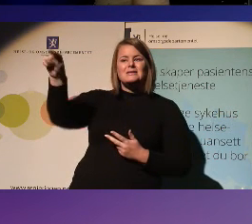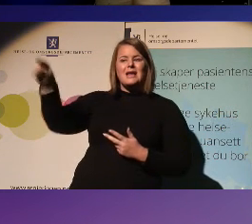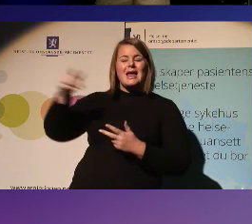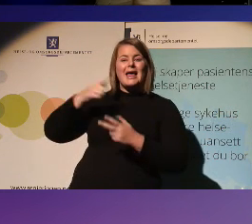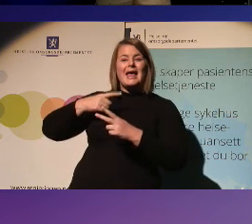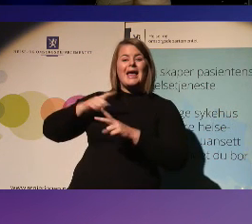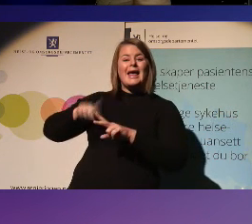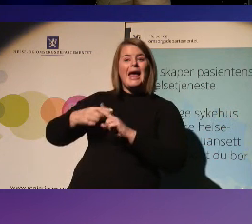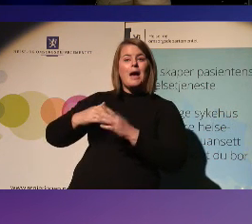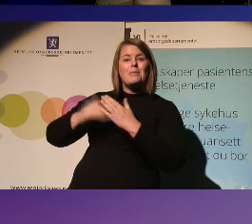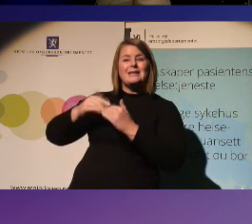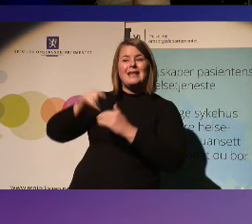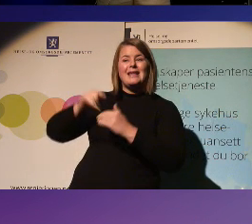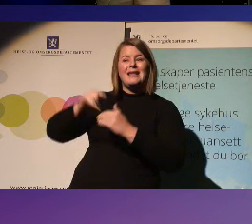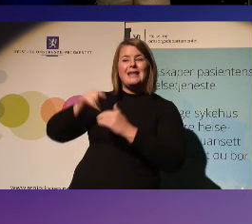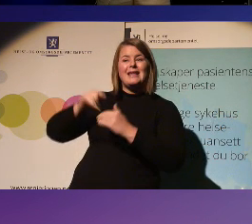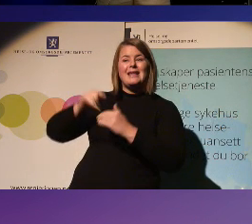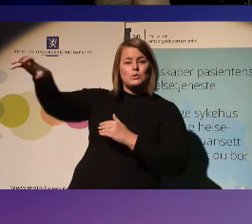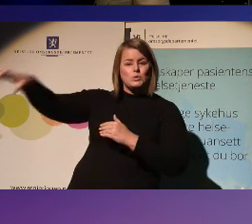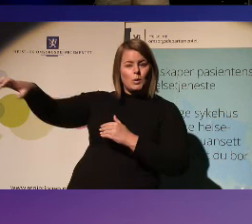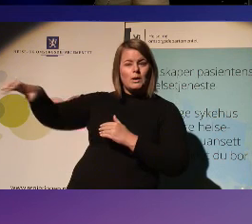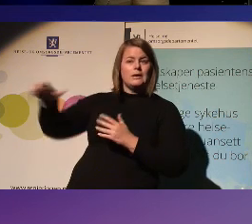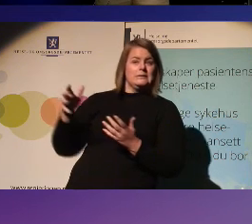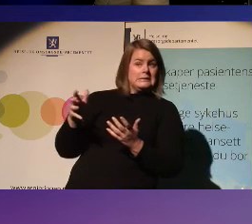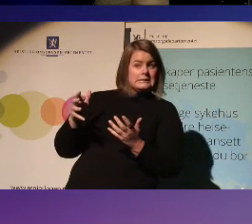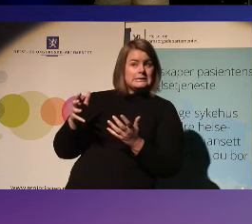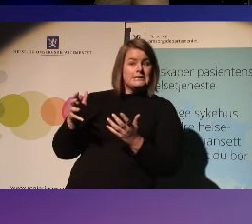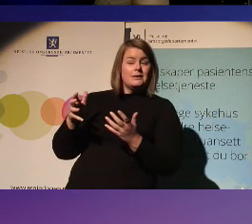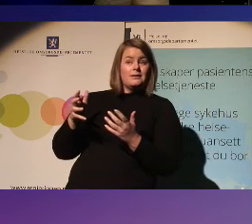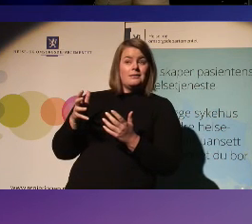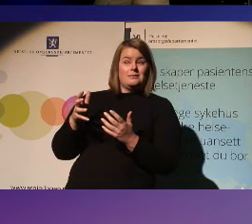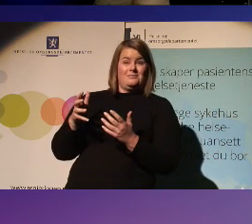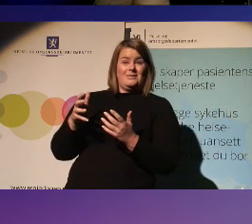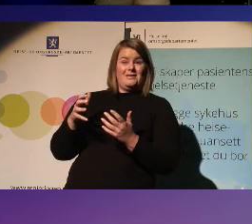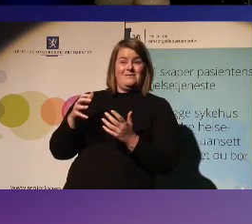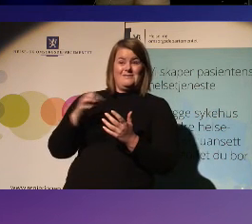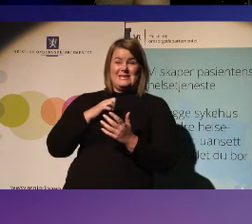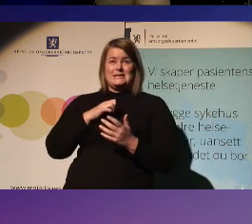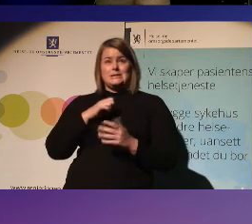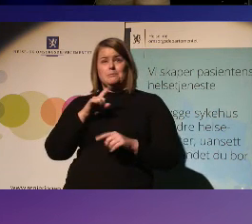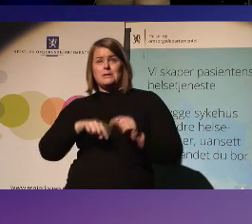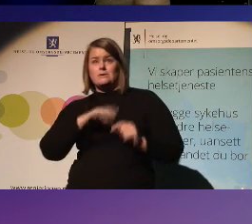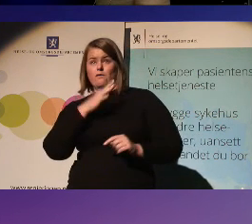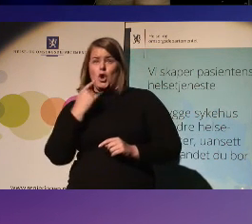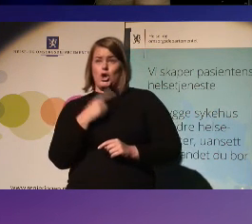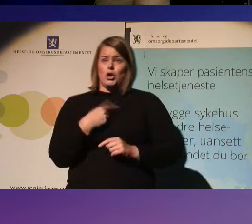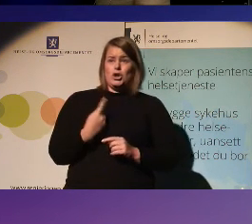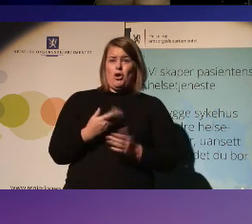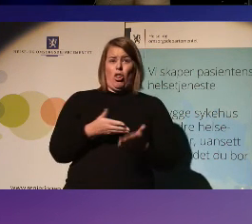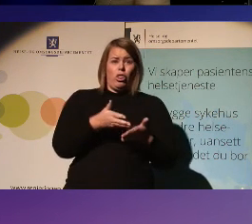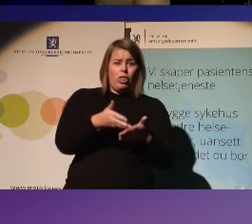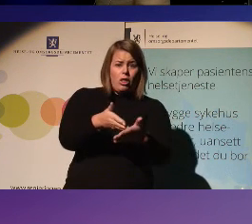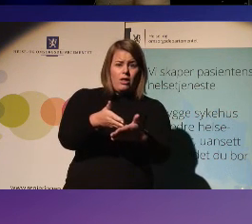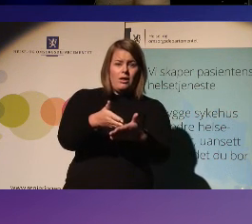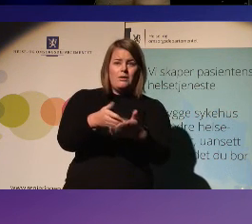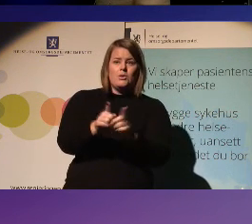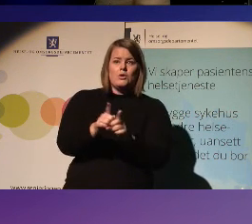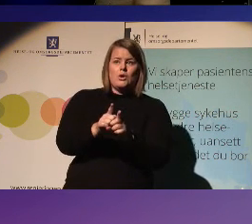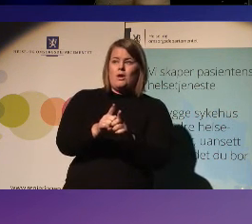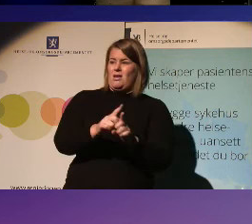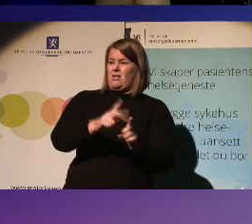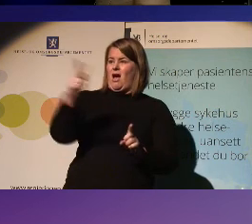rehabiliteringsinstitusjonene. Det sånn at når vi misfornøyde og ikke får ting til, så skal på en måte en part